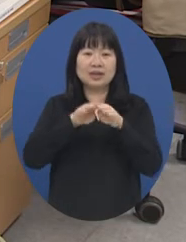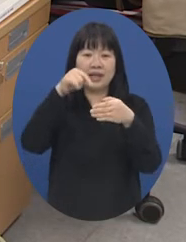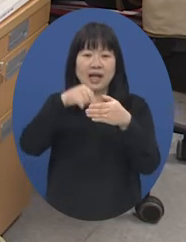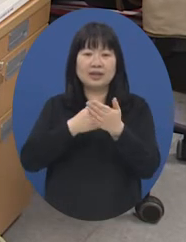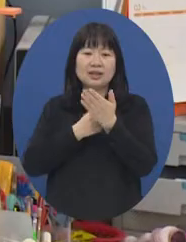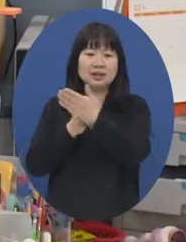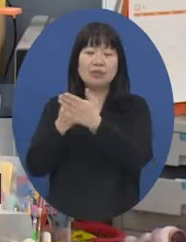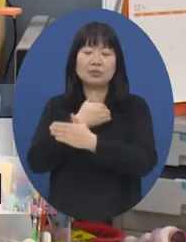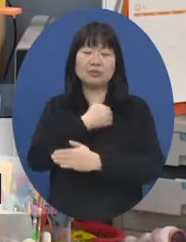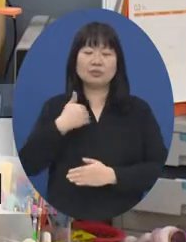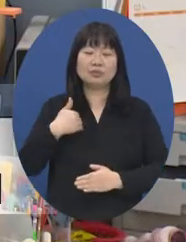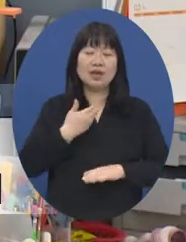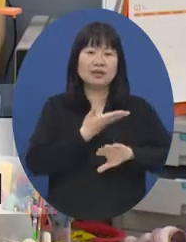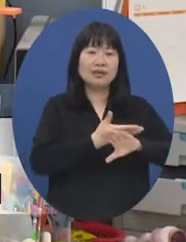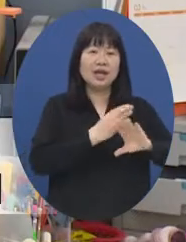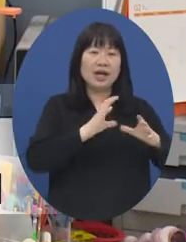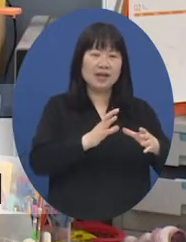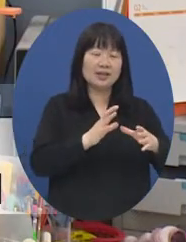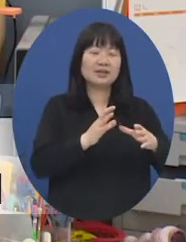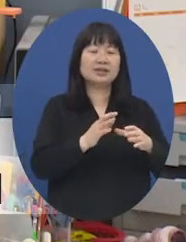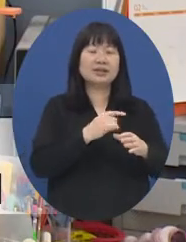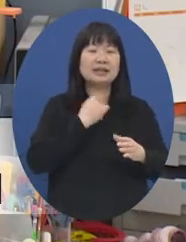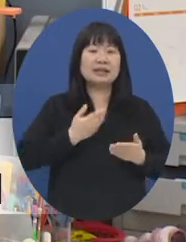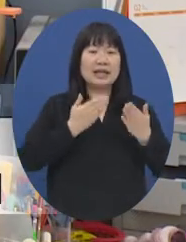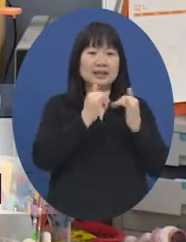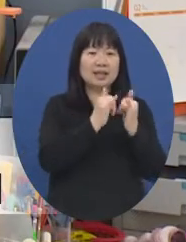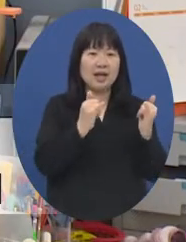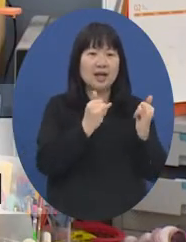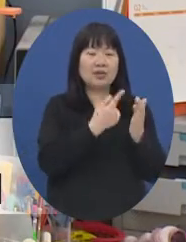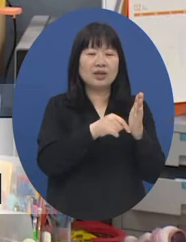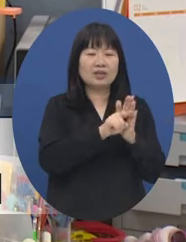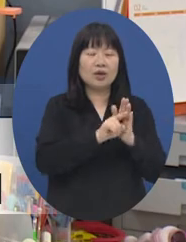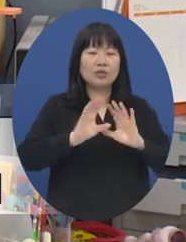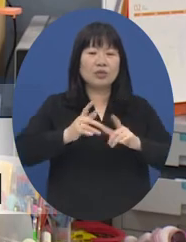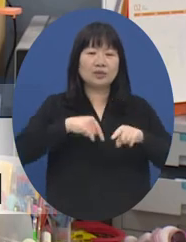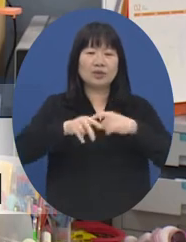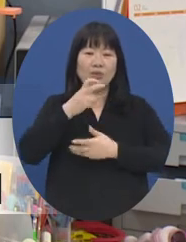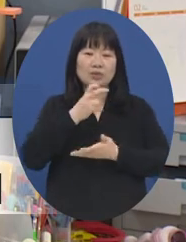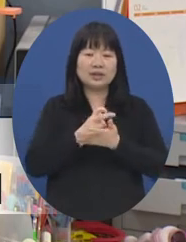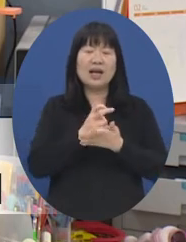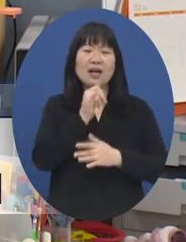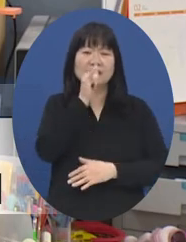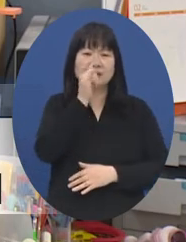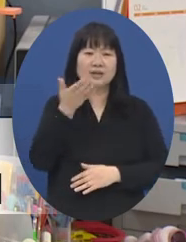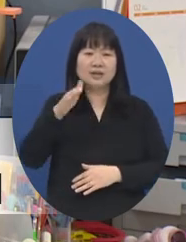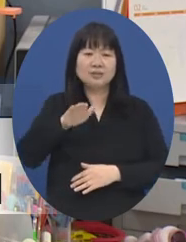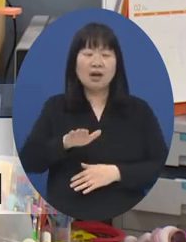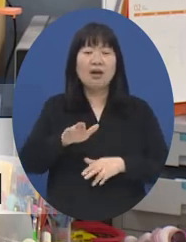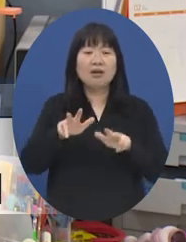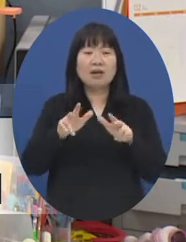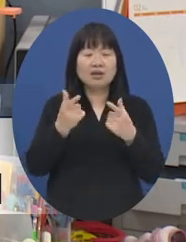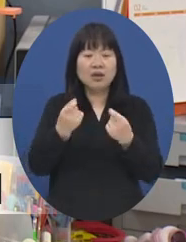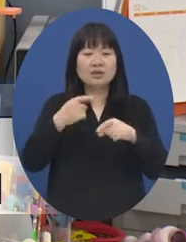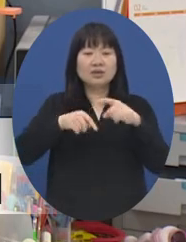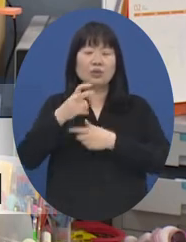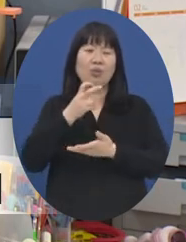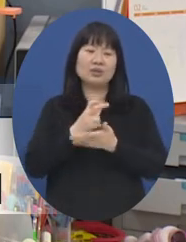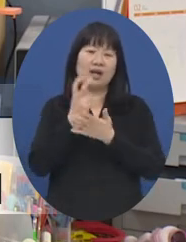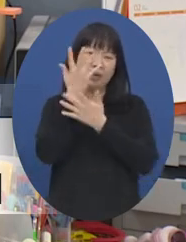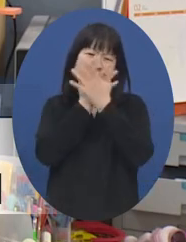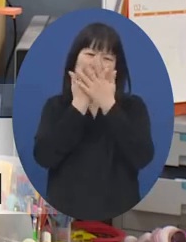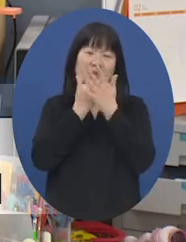됩니다 다른 국가의 공자 분들은 예 쿠가 적 정책의 좀 그래도 있으신 편인데 이 분들은 그런 정책이 bb